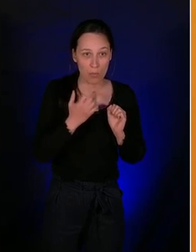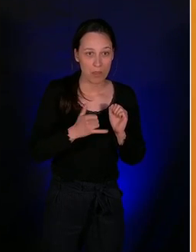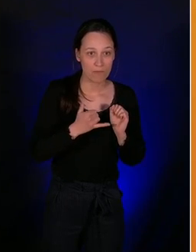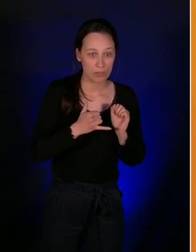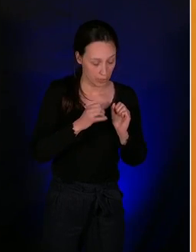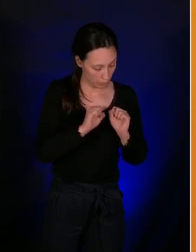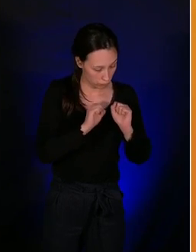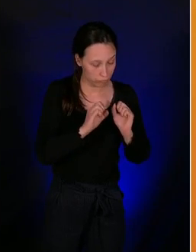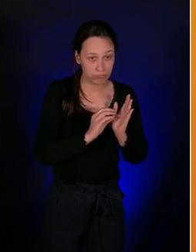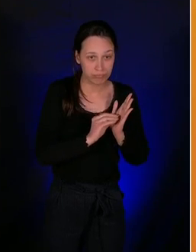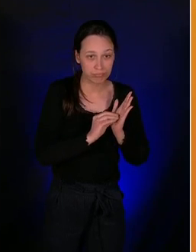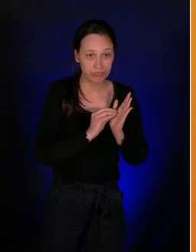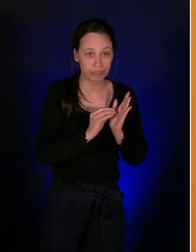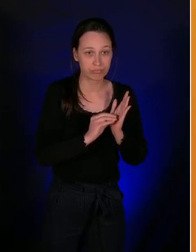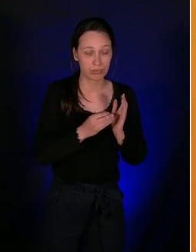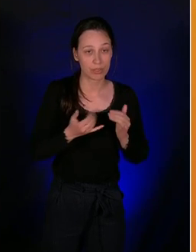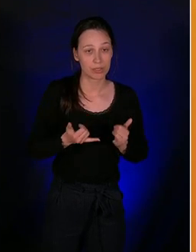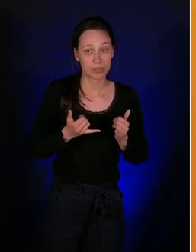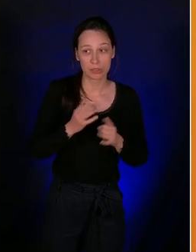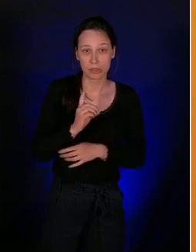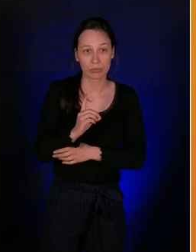congrès confédéral, donc